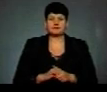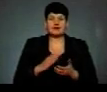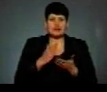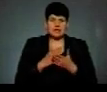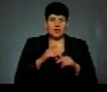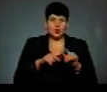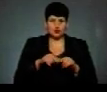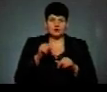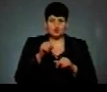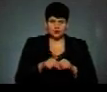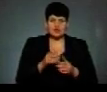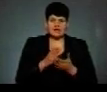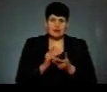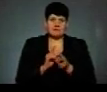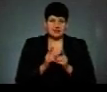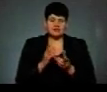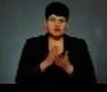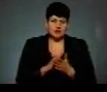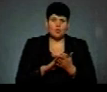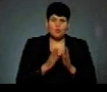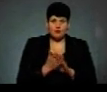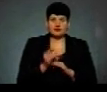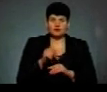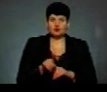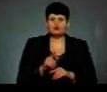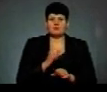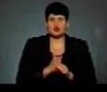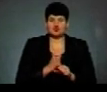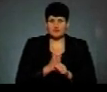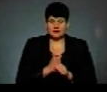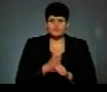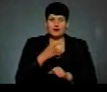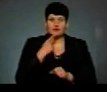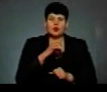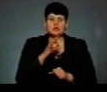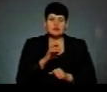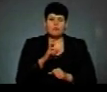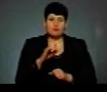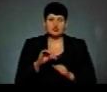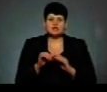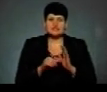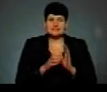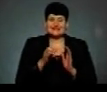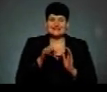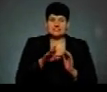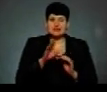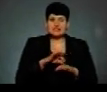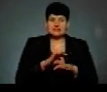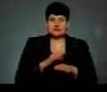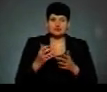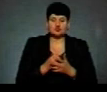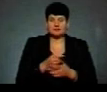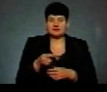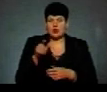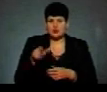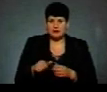родичі тут, є перекладач, є всі умови для того, щоб працювати. За словами Олександра Богомола, 16 січня тіло дівчини знайшов тернополянин